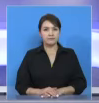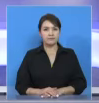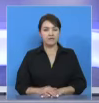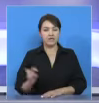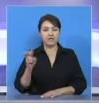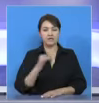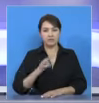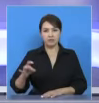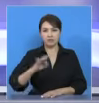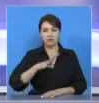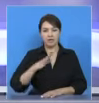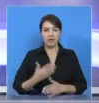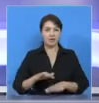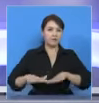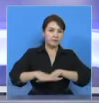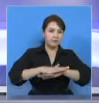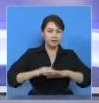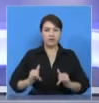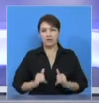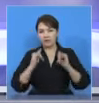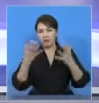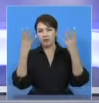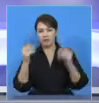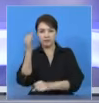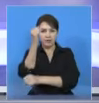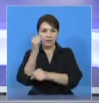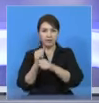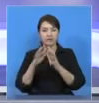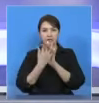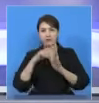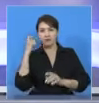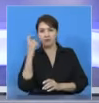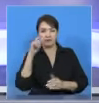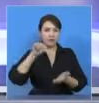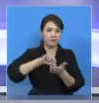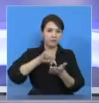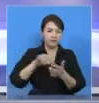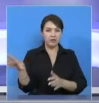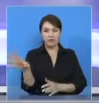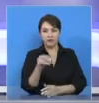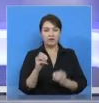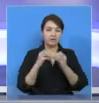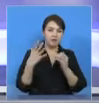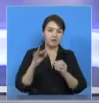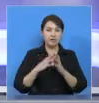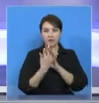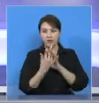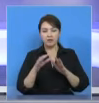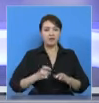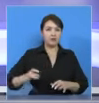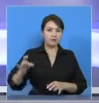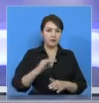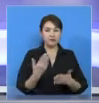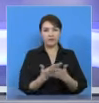войти киевском районе прошла ярмарка посвященное дню работников сельского хозяйства в ней приняли участие все 15 населенных пунктов района